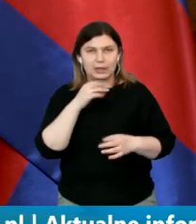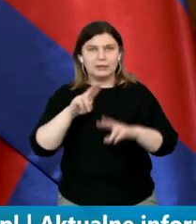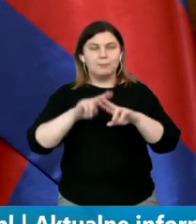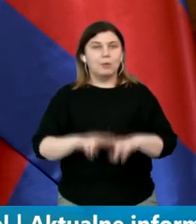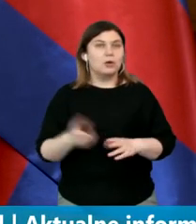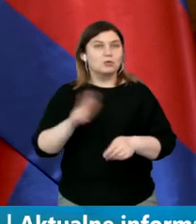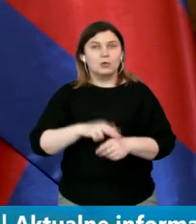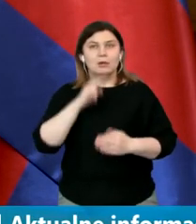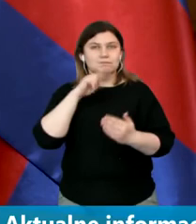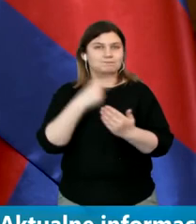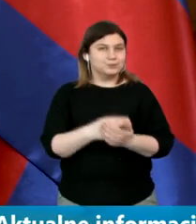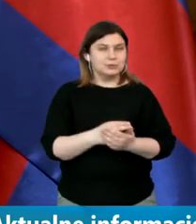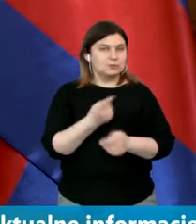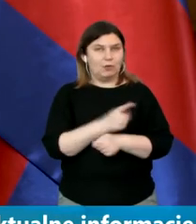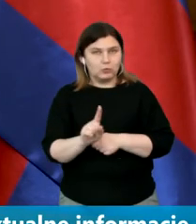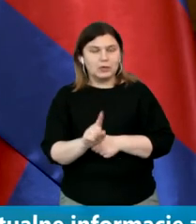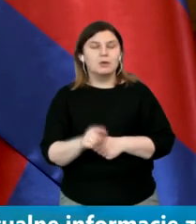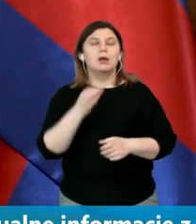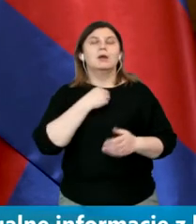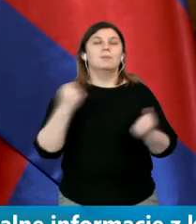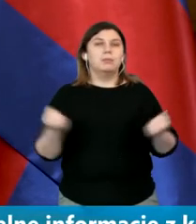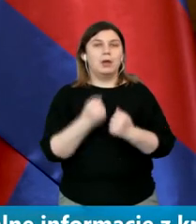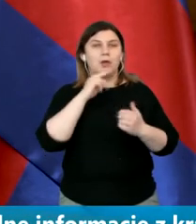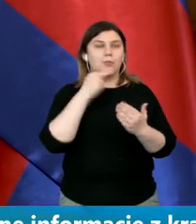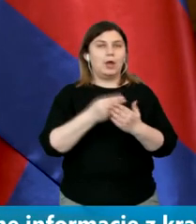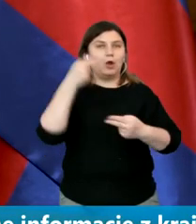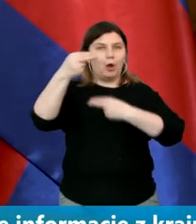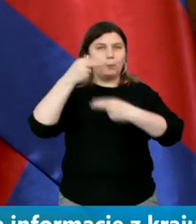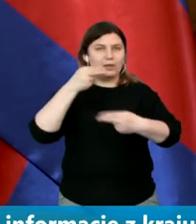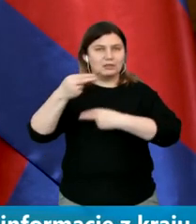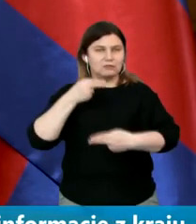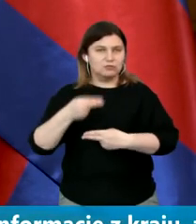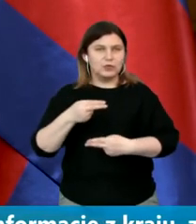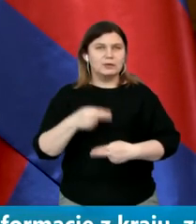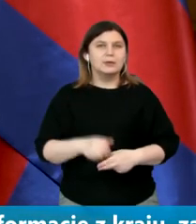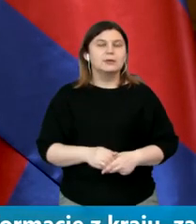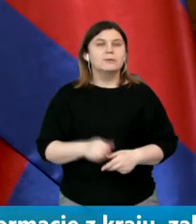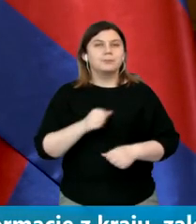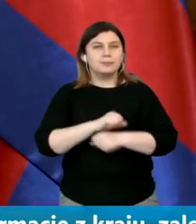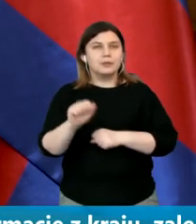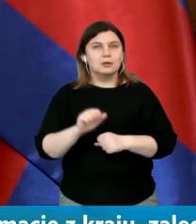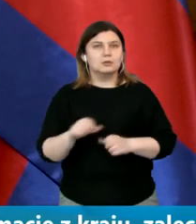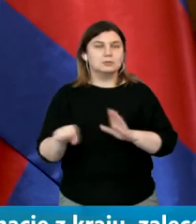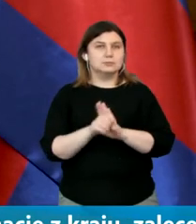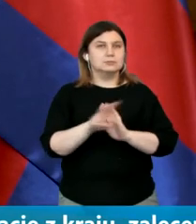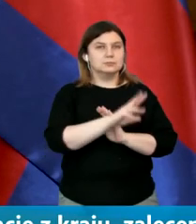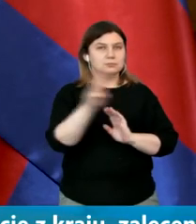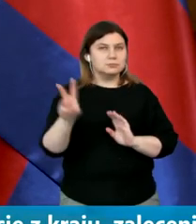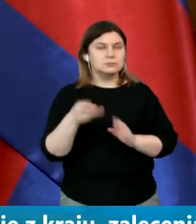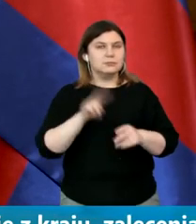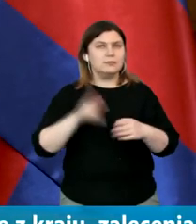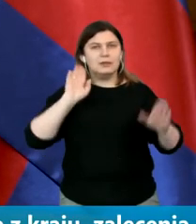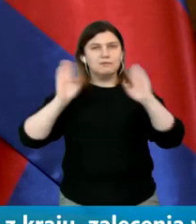na które nie odpowiedziałem, postaramy się odpowiedzieć w komentarzach. Jestem oczywiście do Waszej dyspozycji na